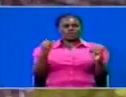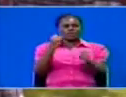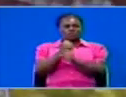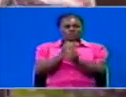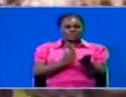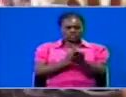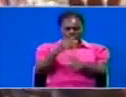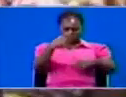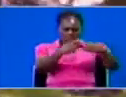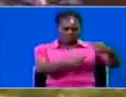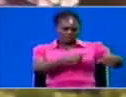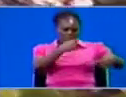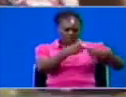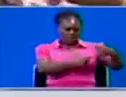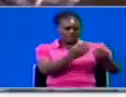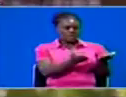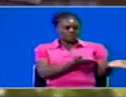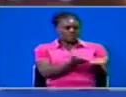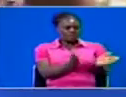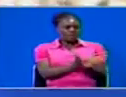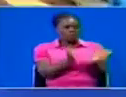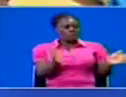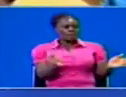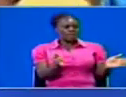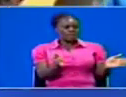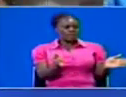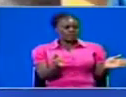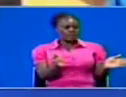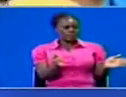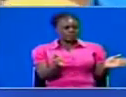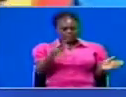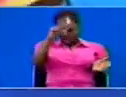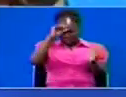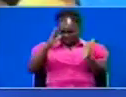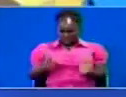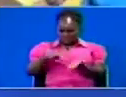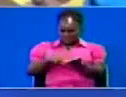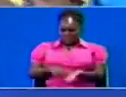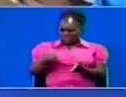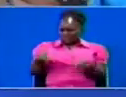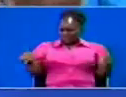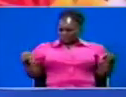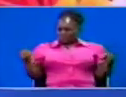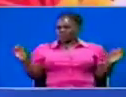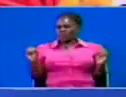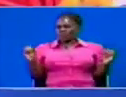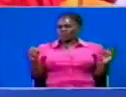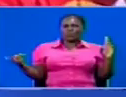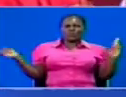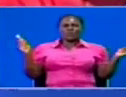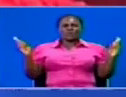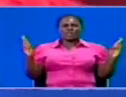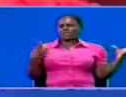kuhakikisha tunaendelea kuhudumia wananchi wetu. Mvuria amesisitiza kuwa kamwe hatishiki na kuwa yupo tayari